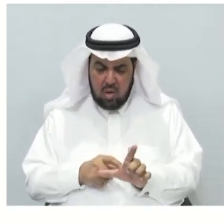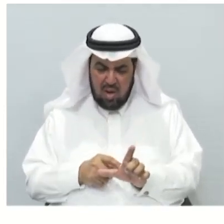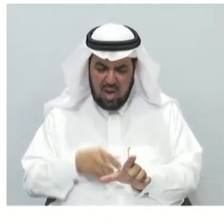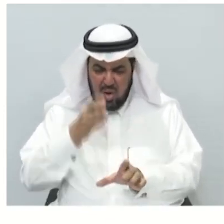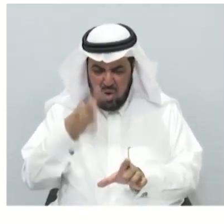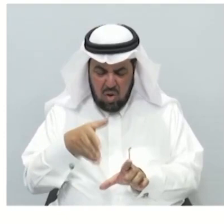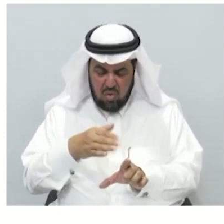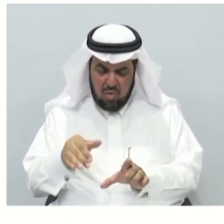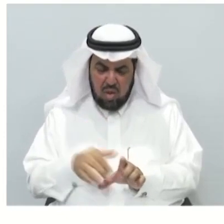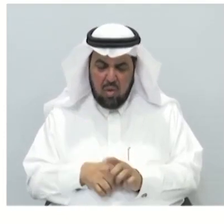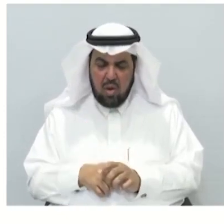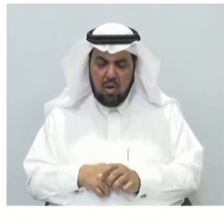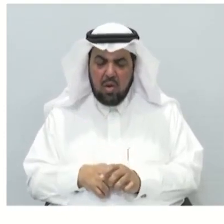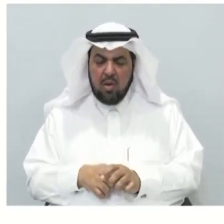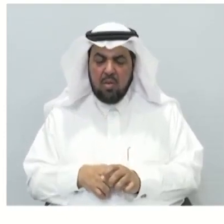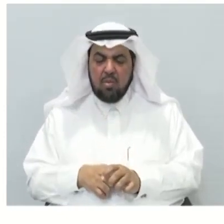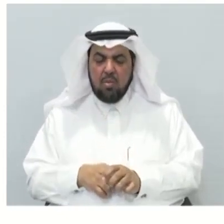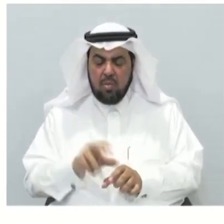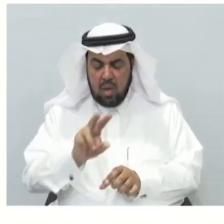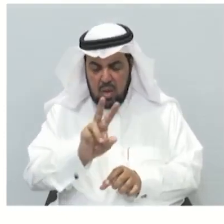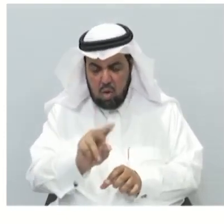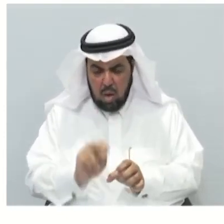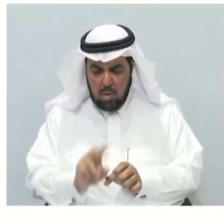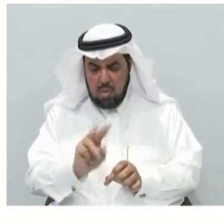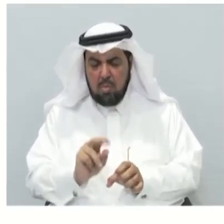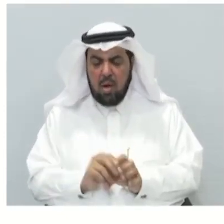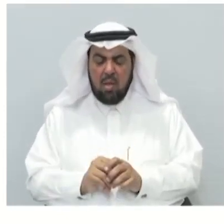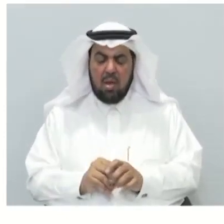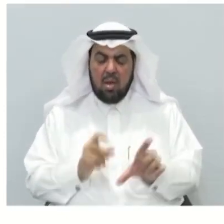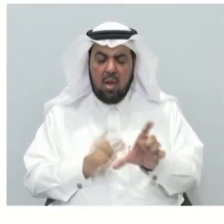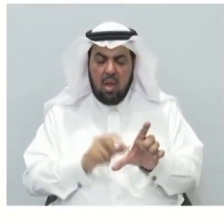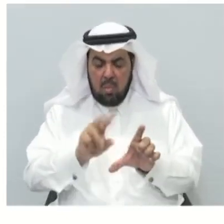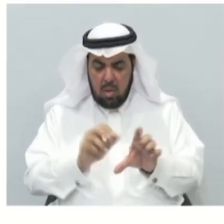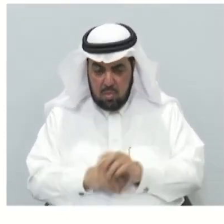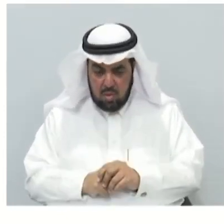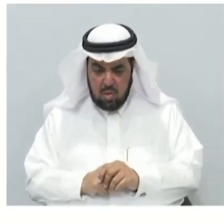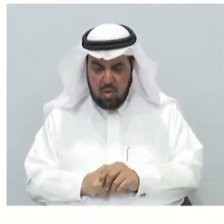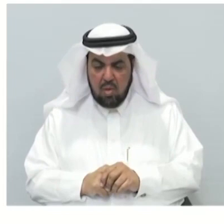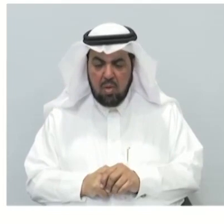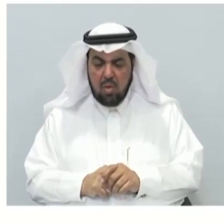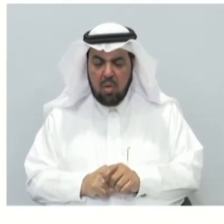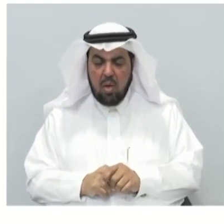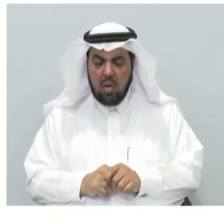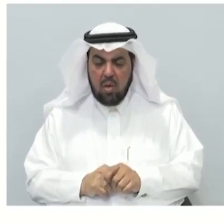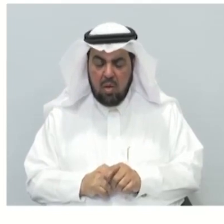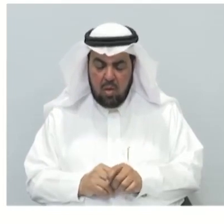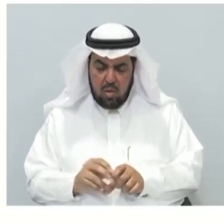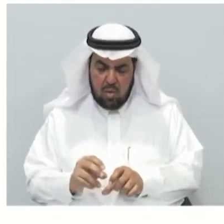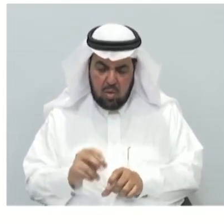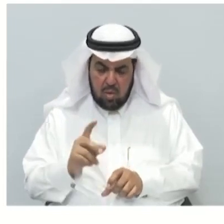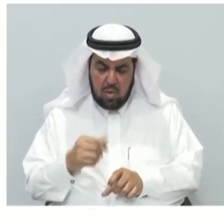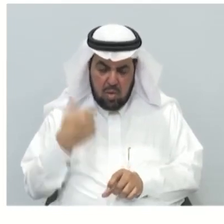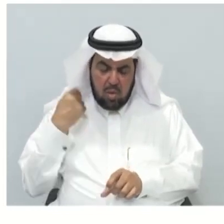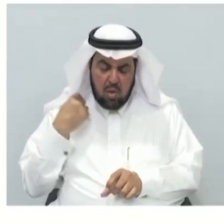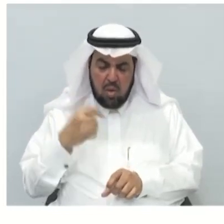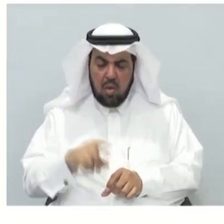معناها ان هذه الزاويه تطابق هذه الزاويه اذا بي اس كيو وار كيو اس